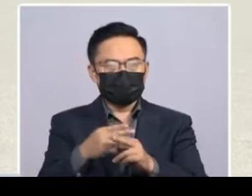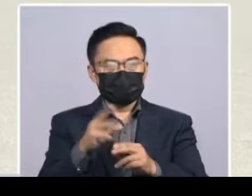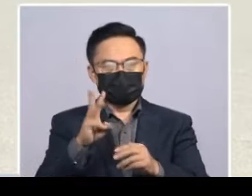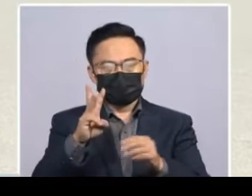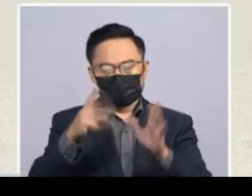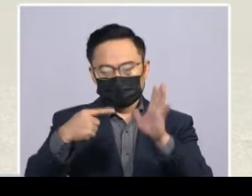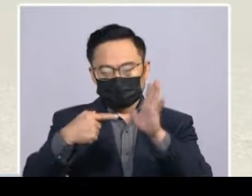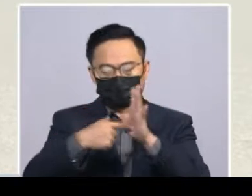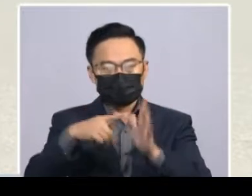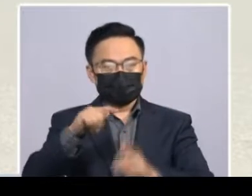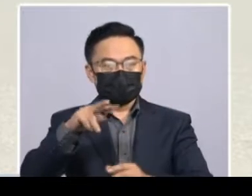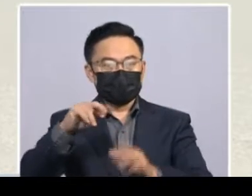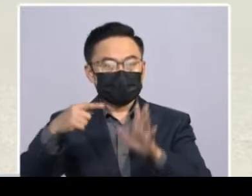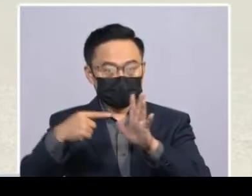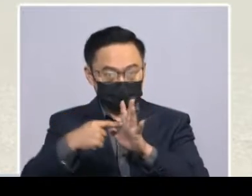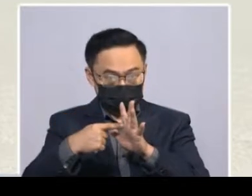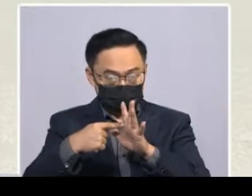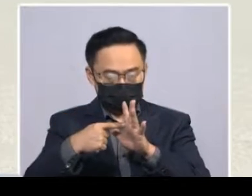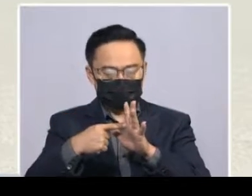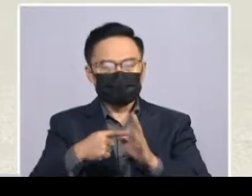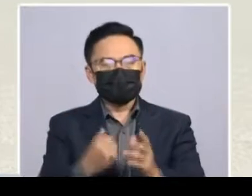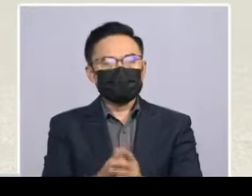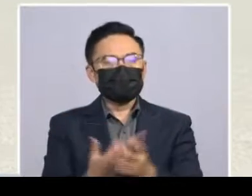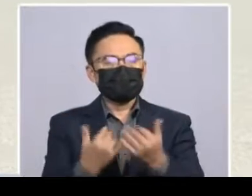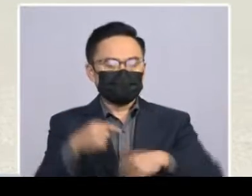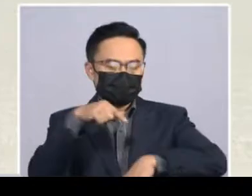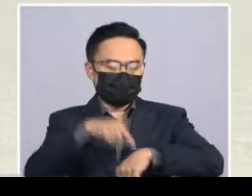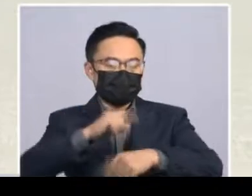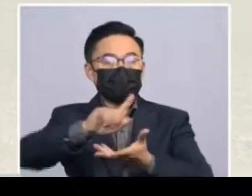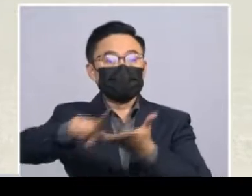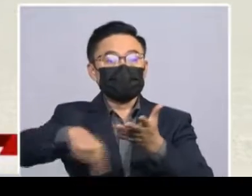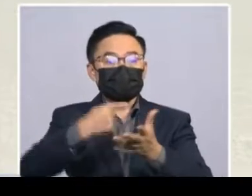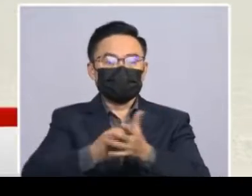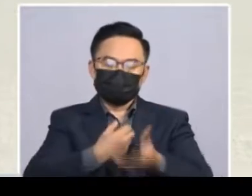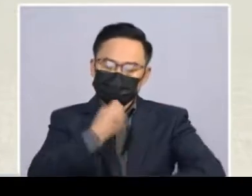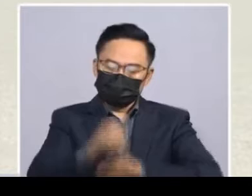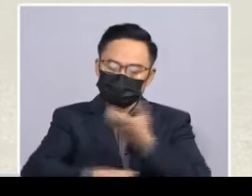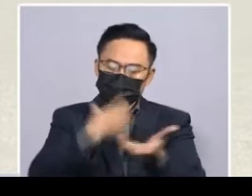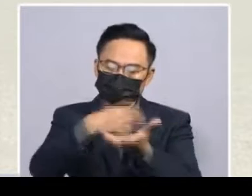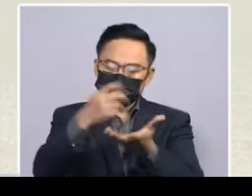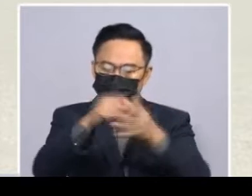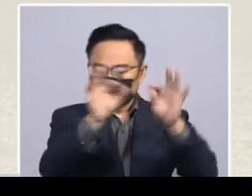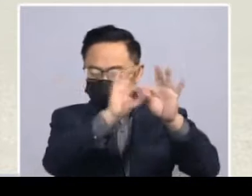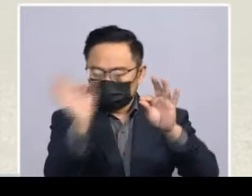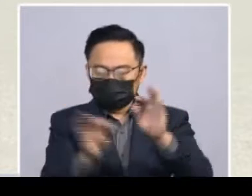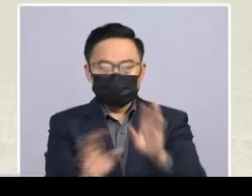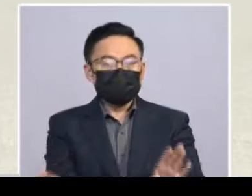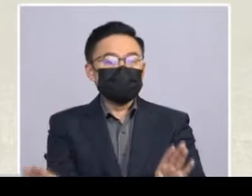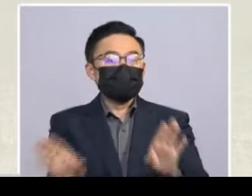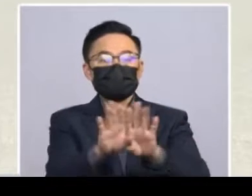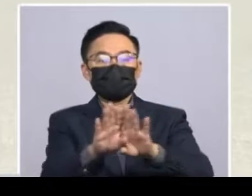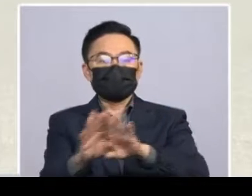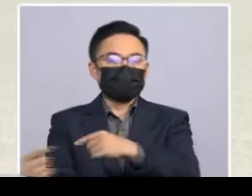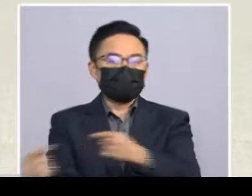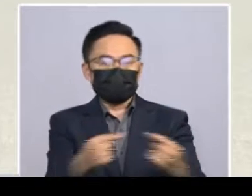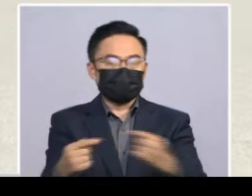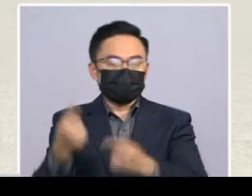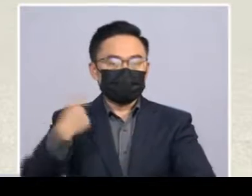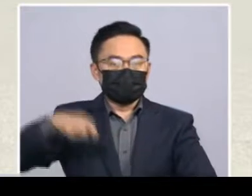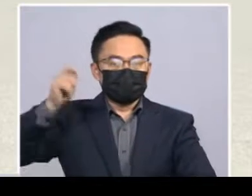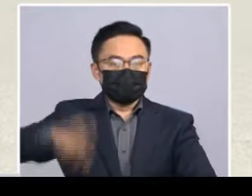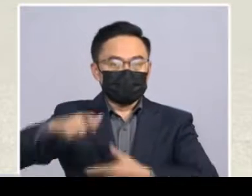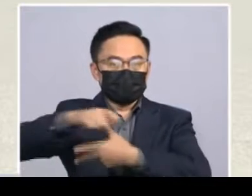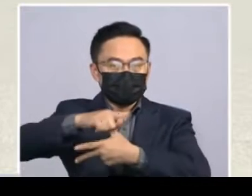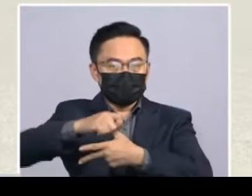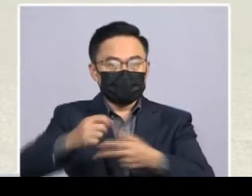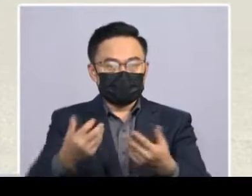คุณนิราคุณธีรวัฒน์คะนายวัฒนาเมืองใช้เวลาประมาณ1ชั่วโมงค่ะในการแถลงปิดคดีบ้านเอื้ออาทรนะคะซึ่งเป็นคดีใน